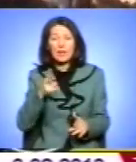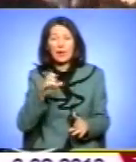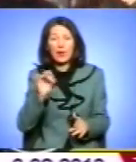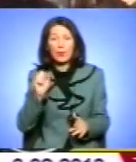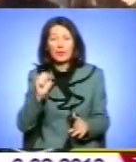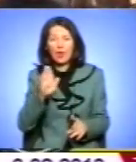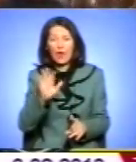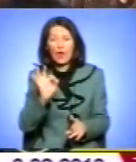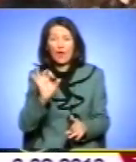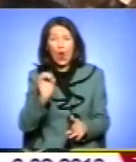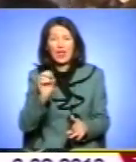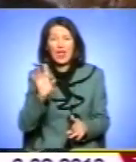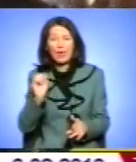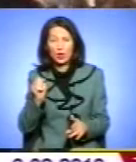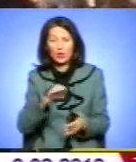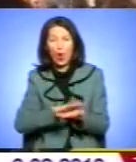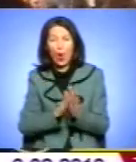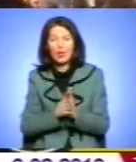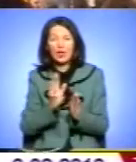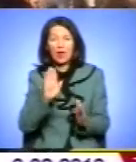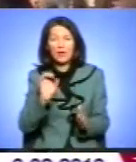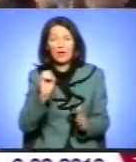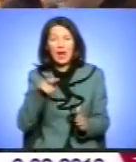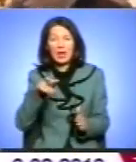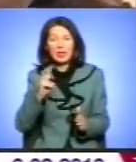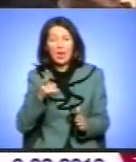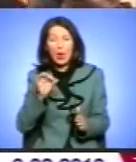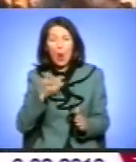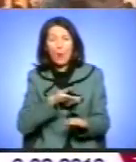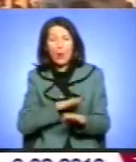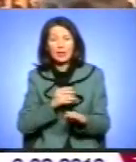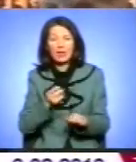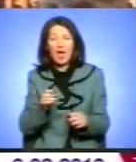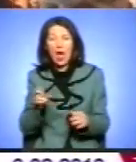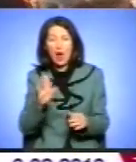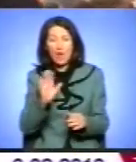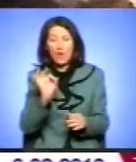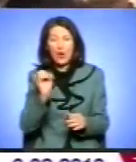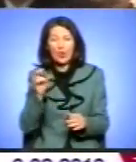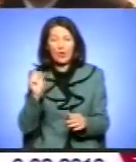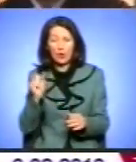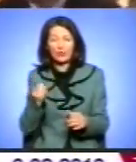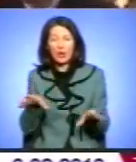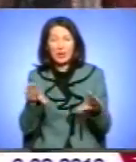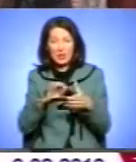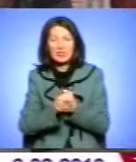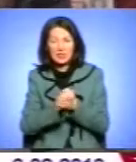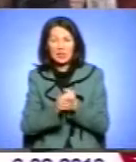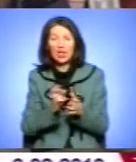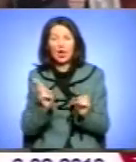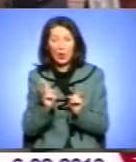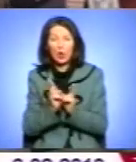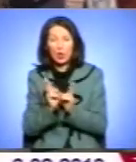практично угода з Великопольським воєводством, у нас є тісні контакти з Вармінно-Мазурським воєводством, а